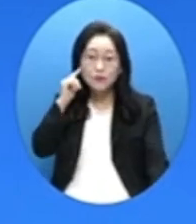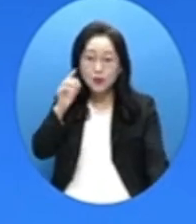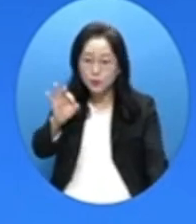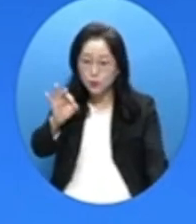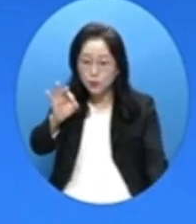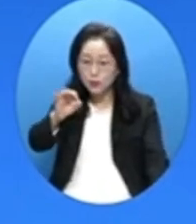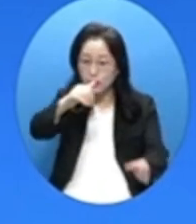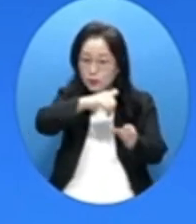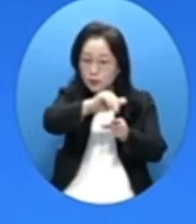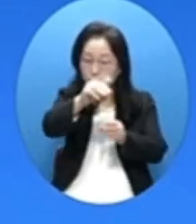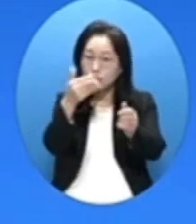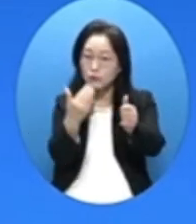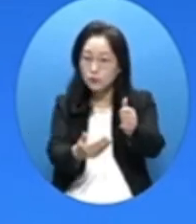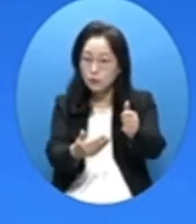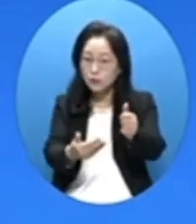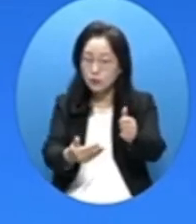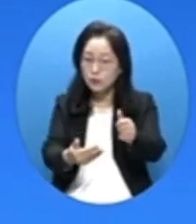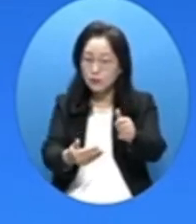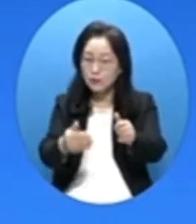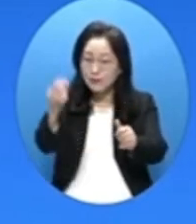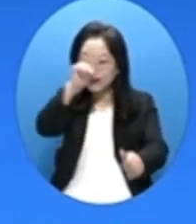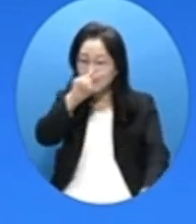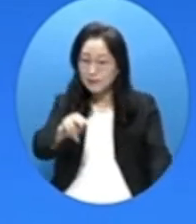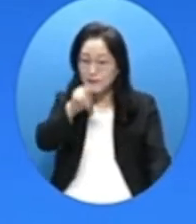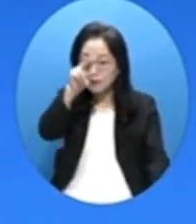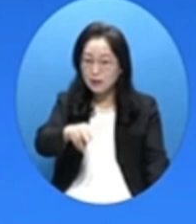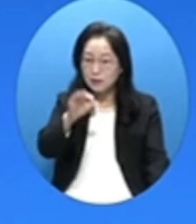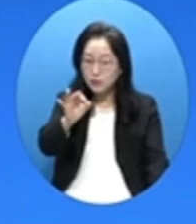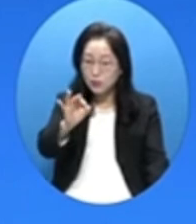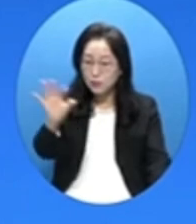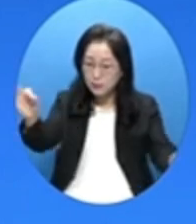되는데 계속 달러가 오르니까